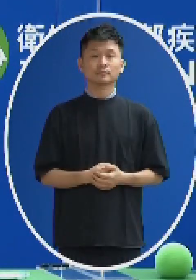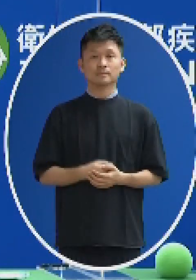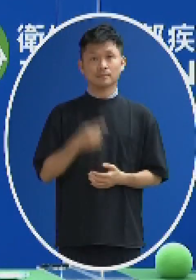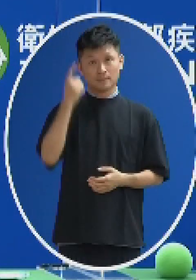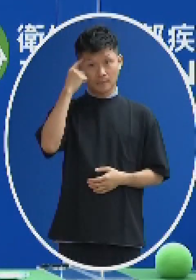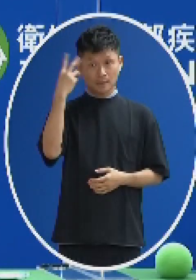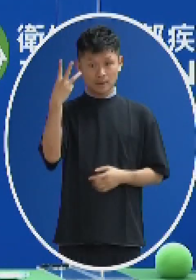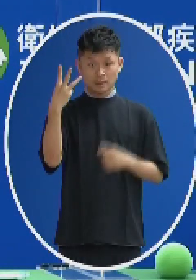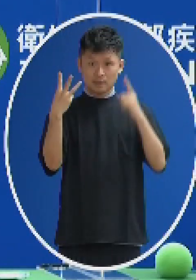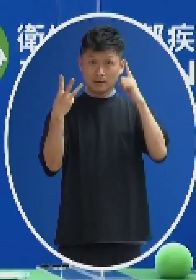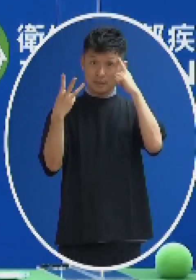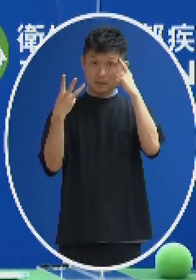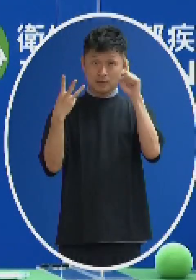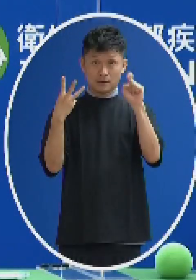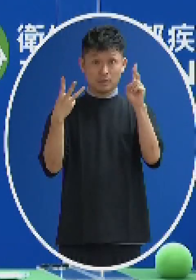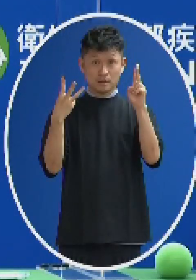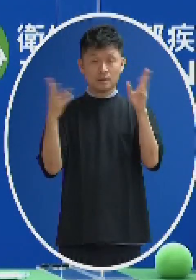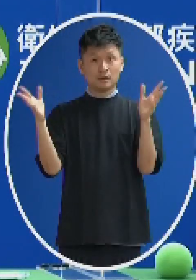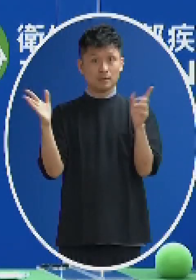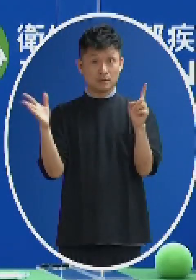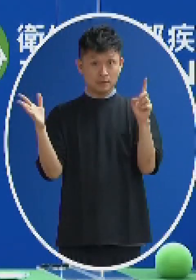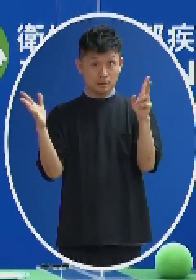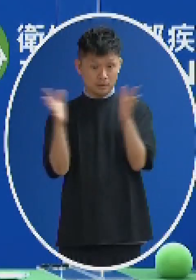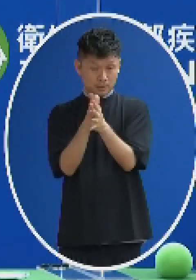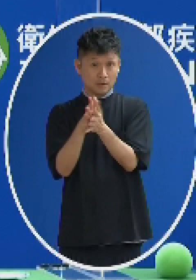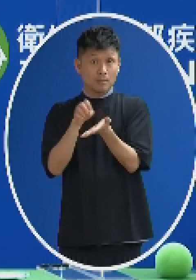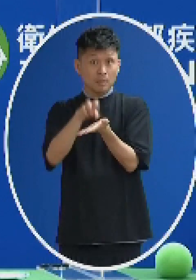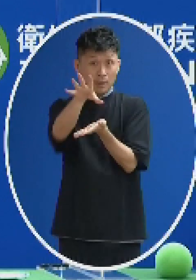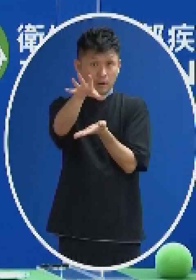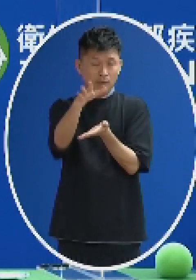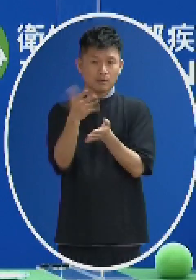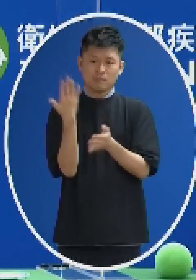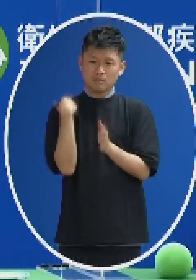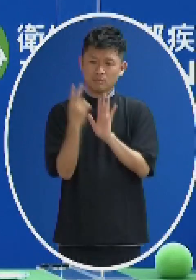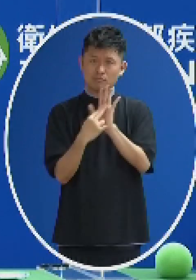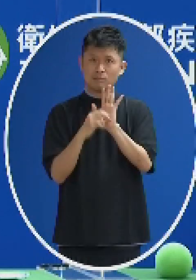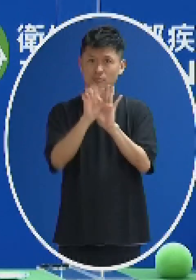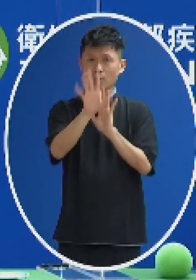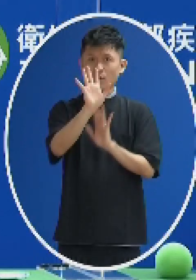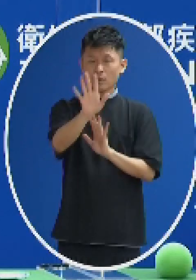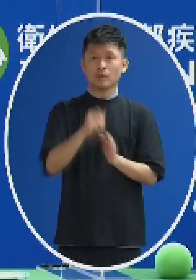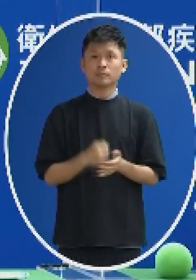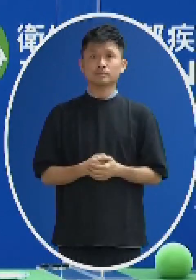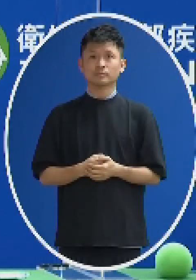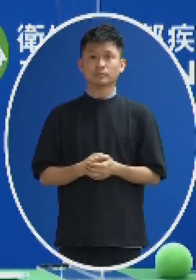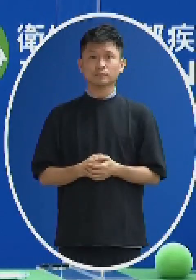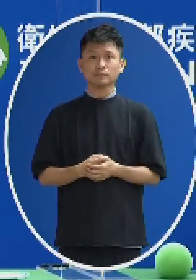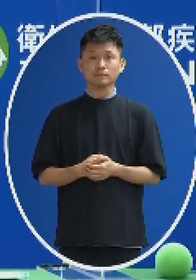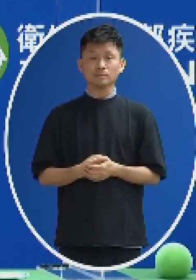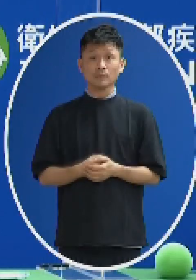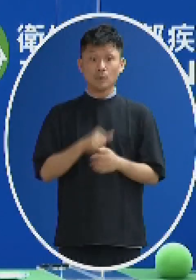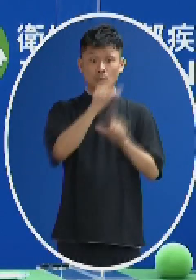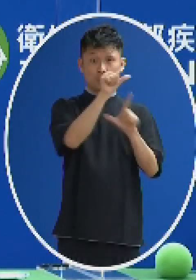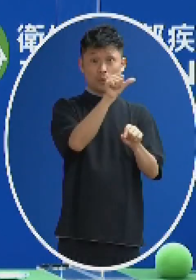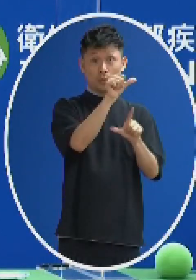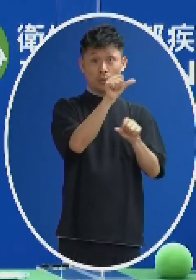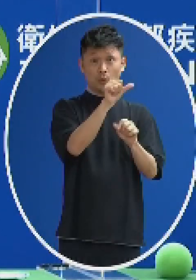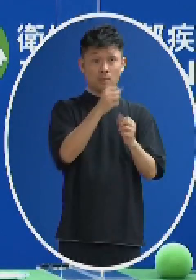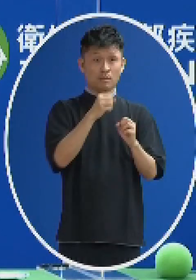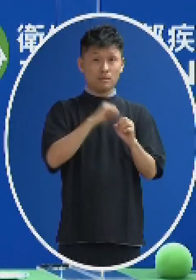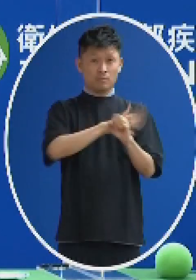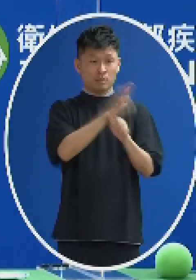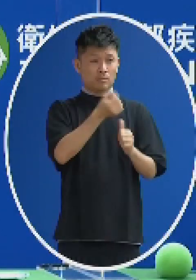3+11的报告里面啊，或者跟大家说明过。那它跟后续5月多发生的疫